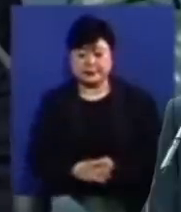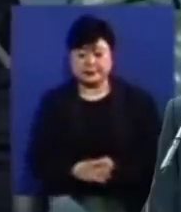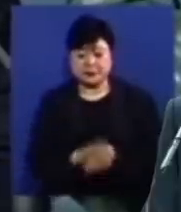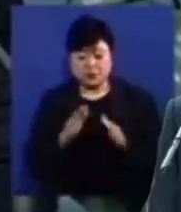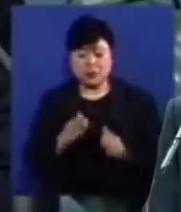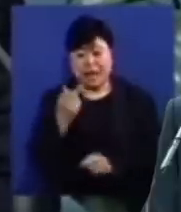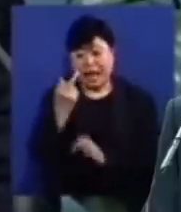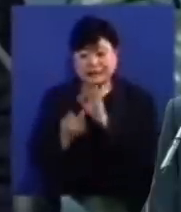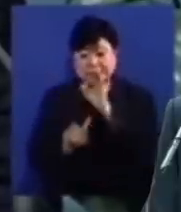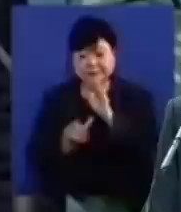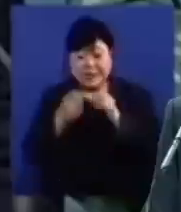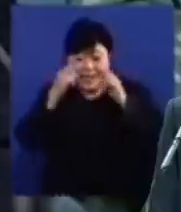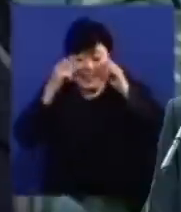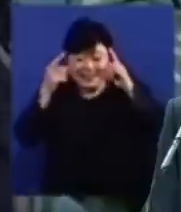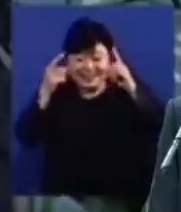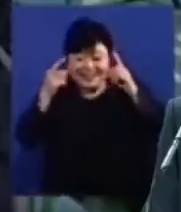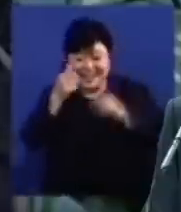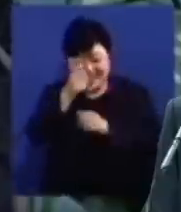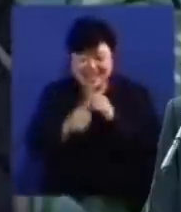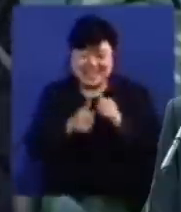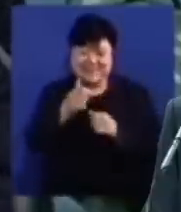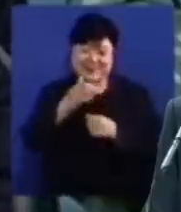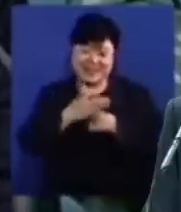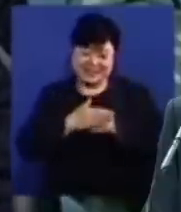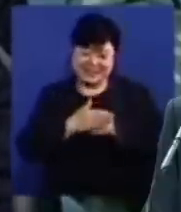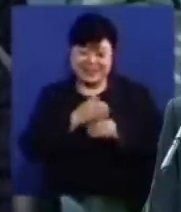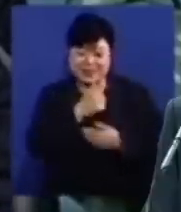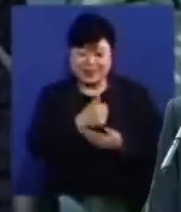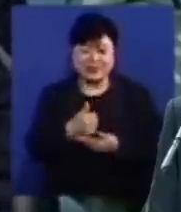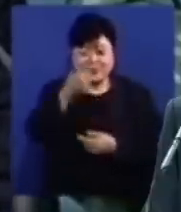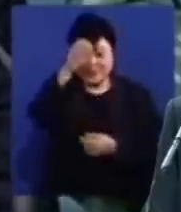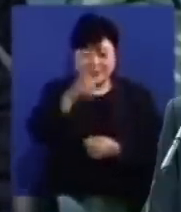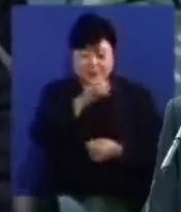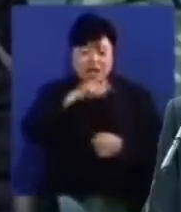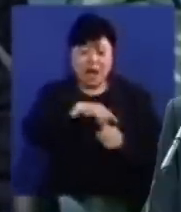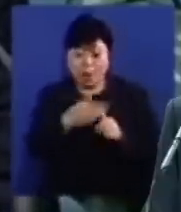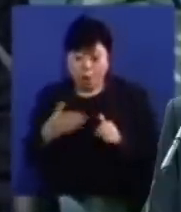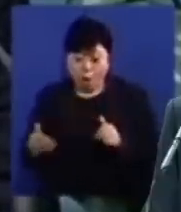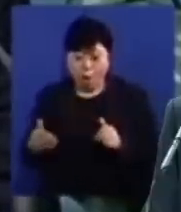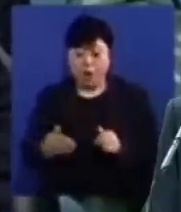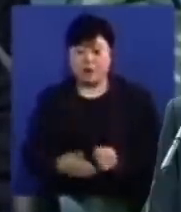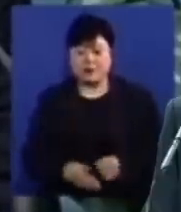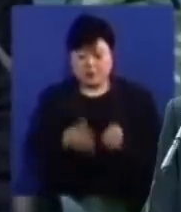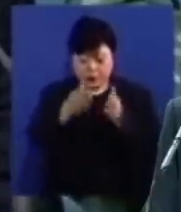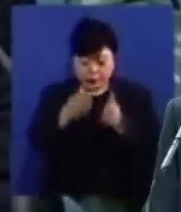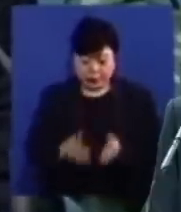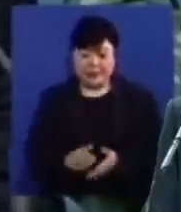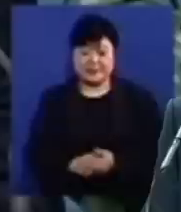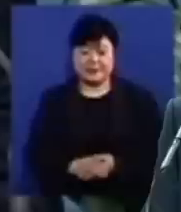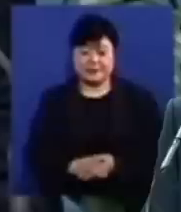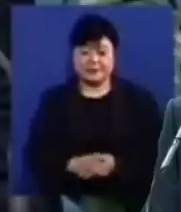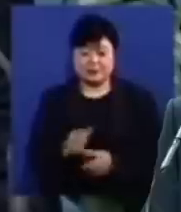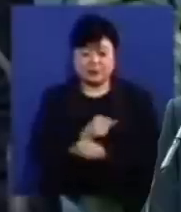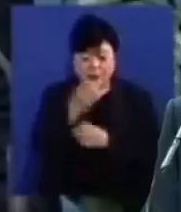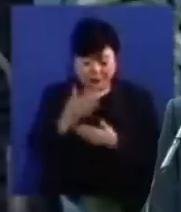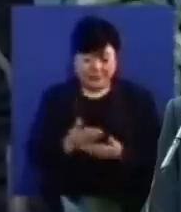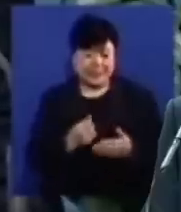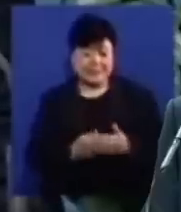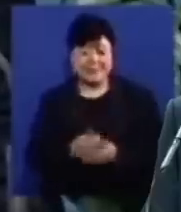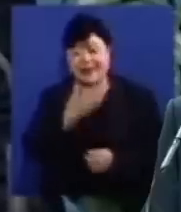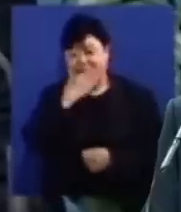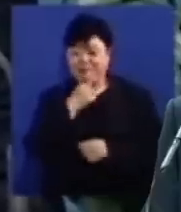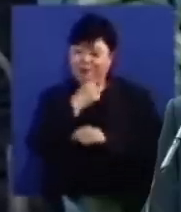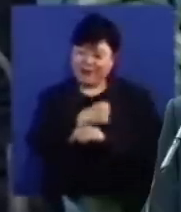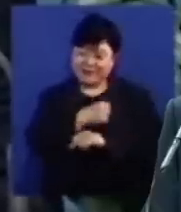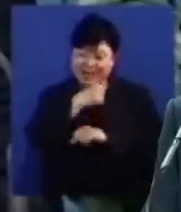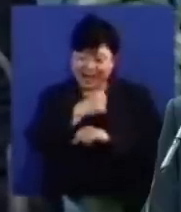저는 오늘 아침에도 일어나서 하나님 나는 주의 십자가 보혈로 말미암아 구속받았기 때문에